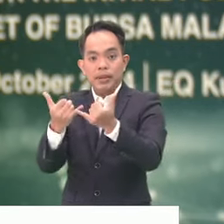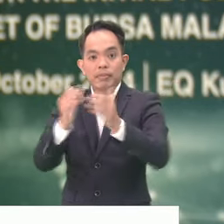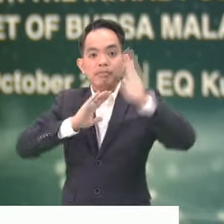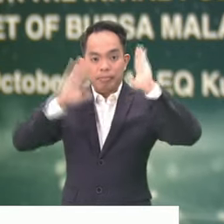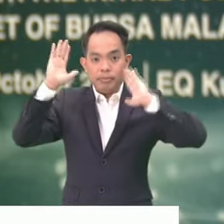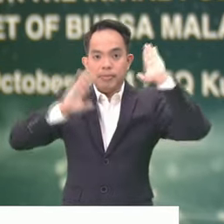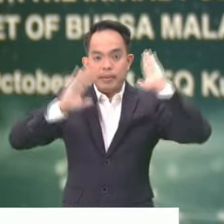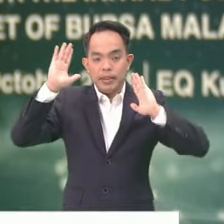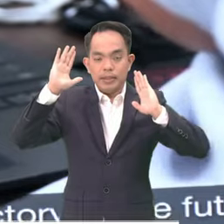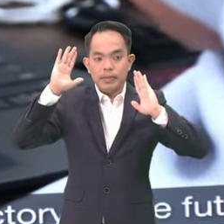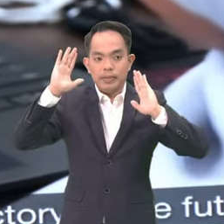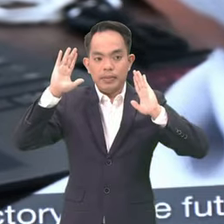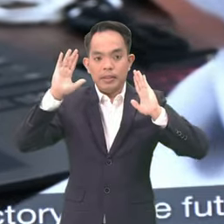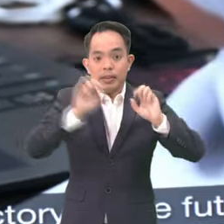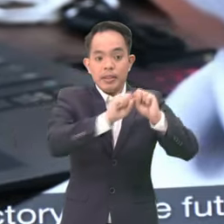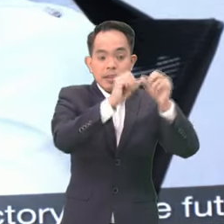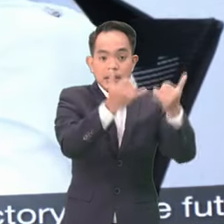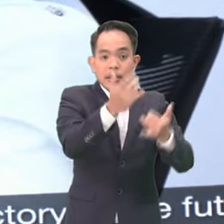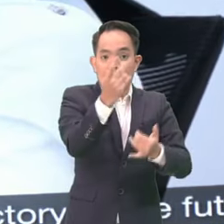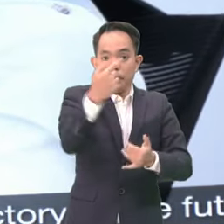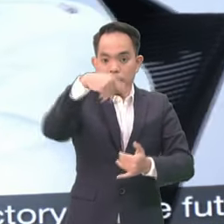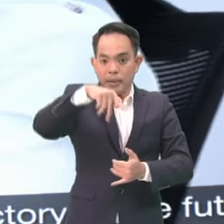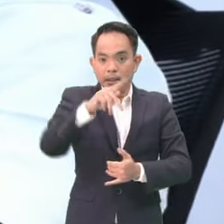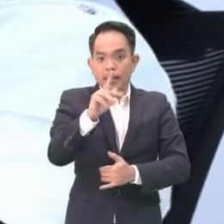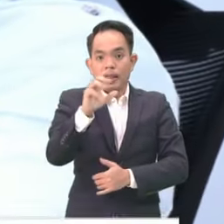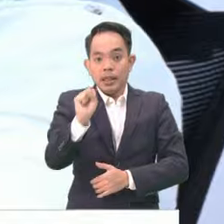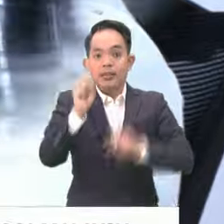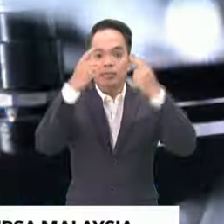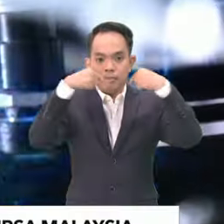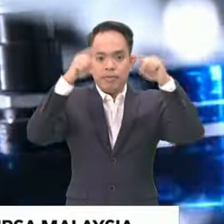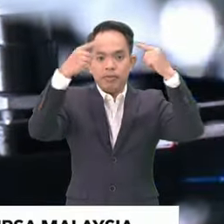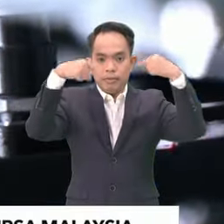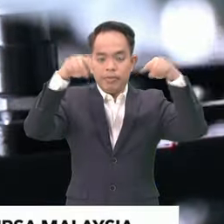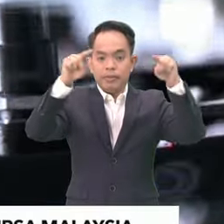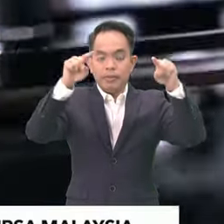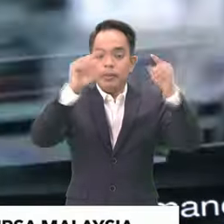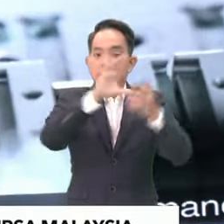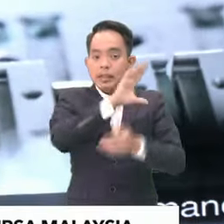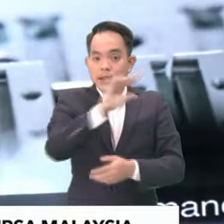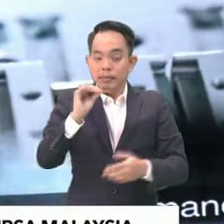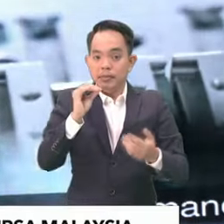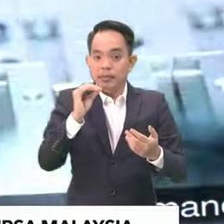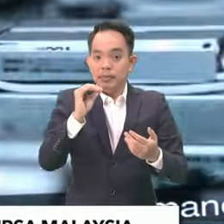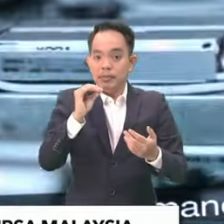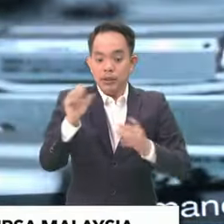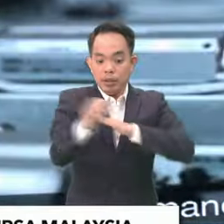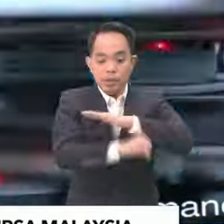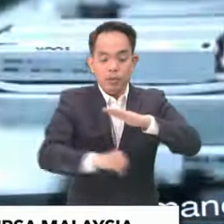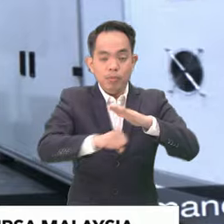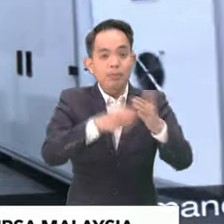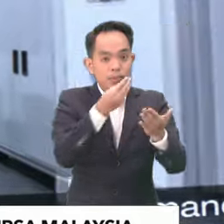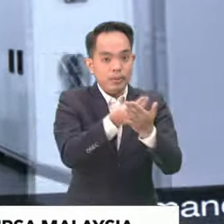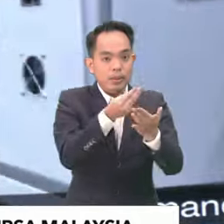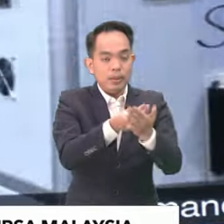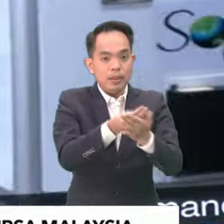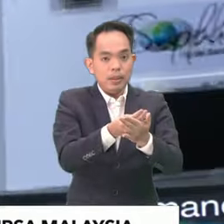Malaysia, syarikat PKS di Malaysia berjaya. Dan di samping itu, dengan sumber kewangan dan